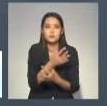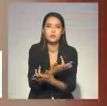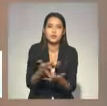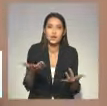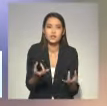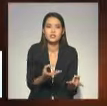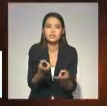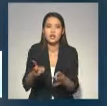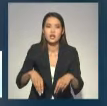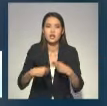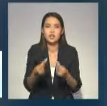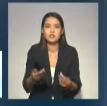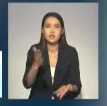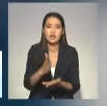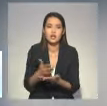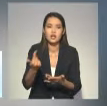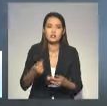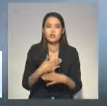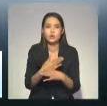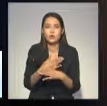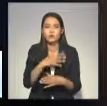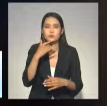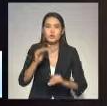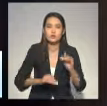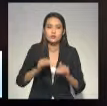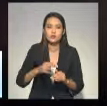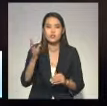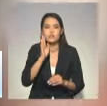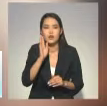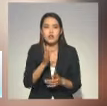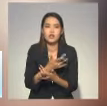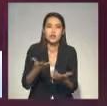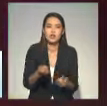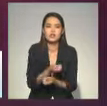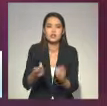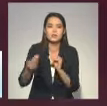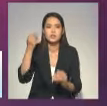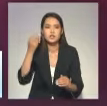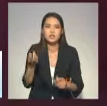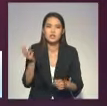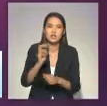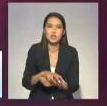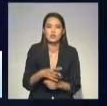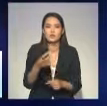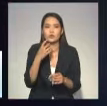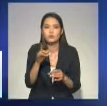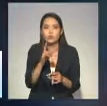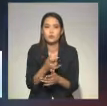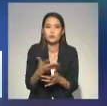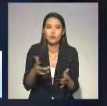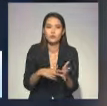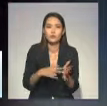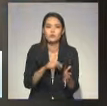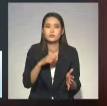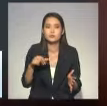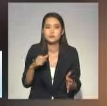необходимости. Только за один день в зону бедствия отправлено 1,5 тонны питьевой воды, 400 килограмм баранины, мяса птицы, 600 килограмм овощей и больше 100